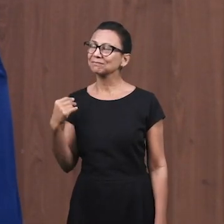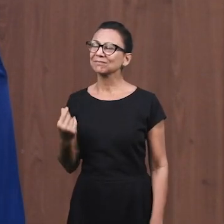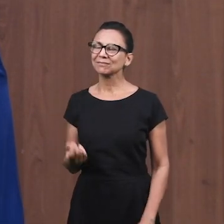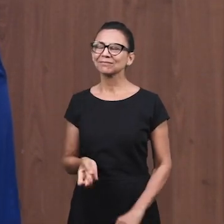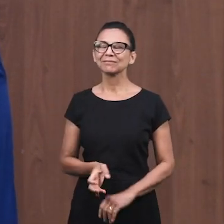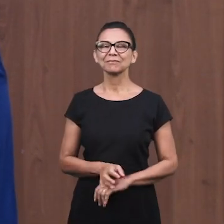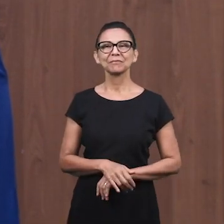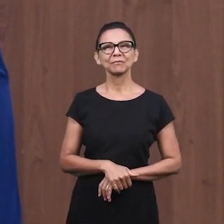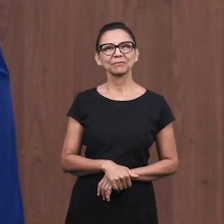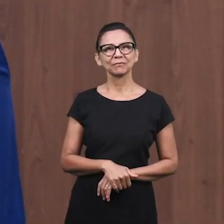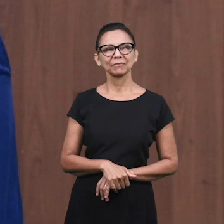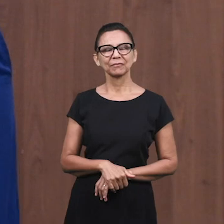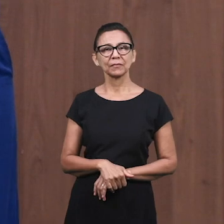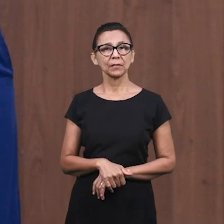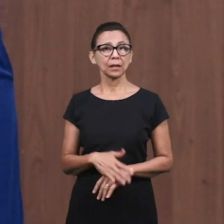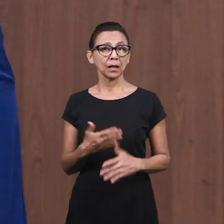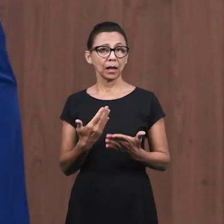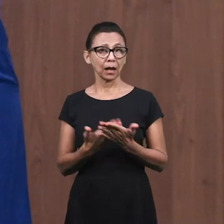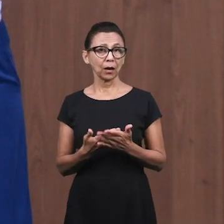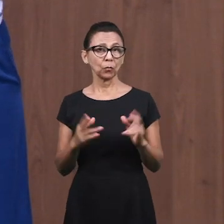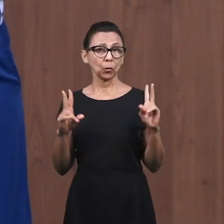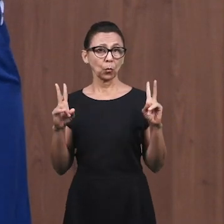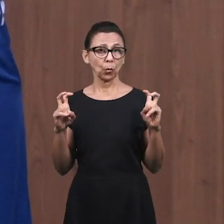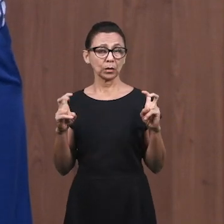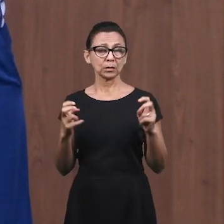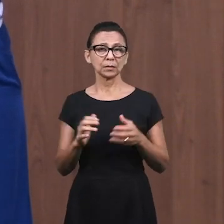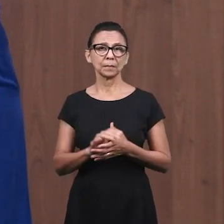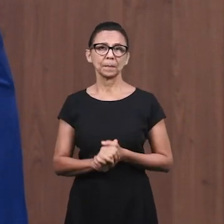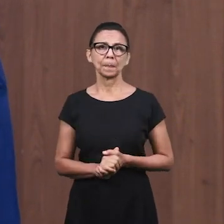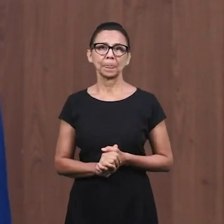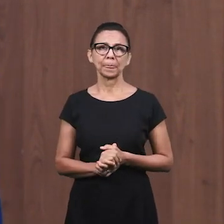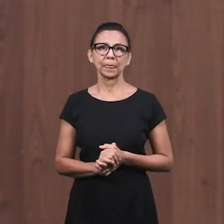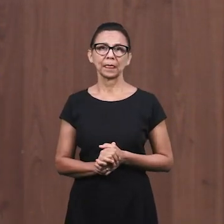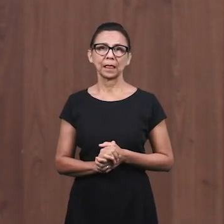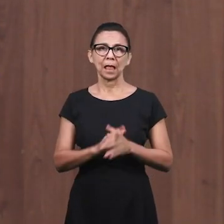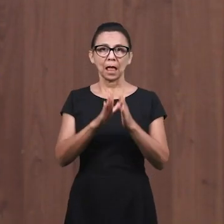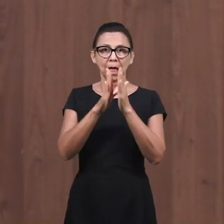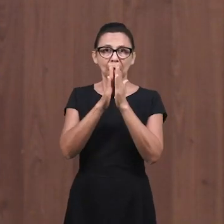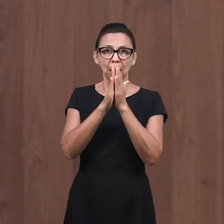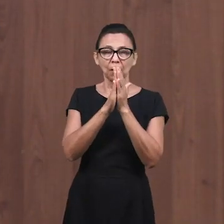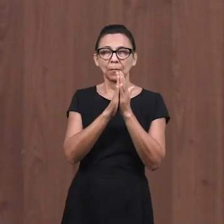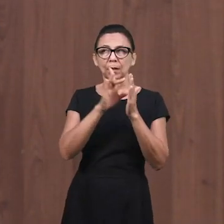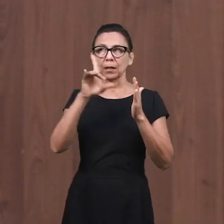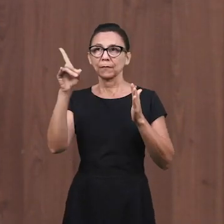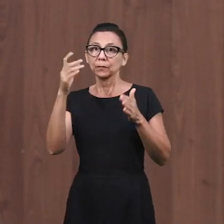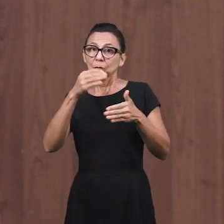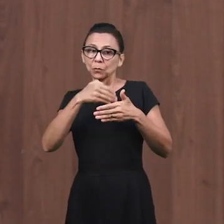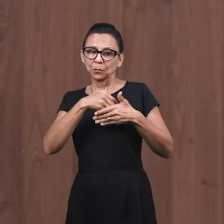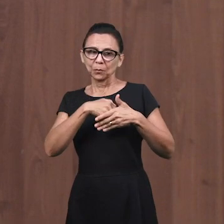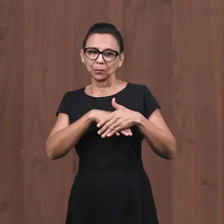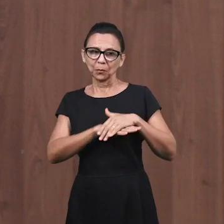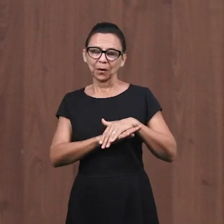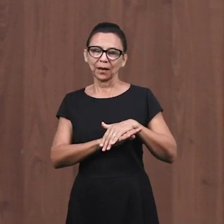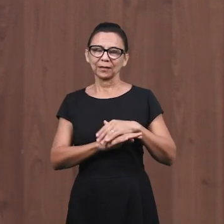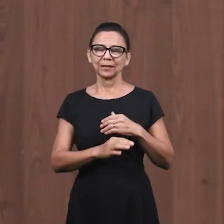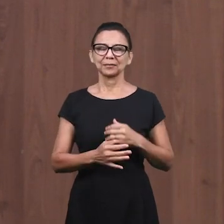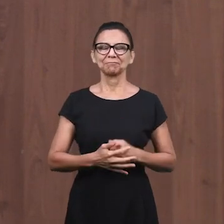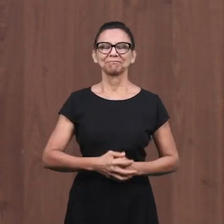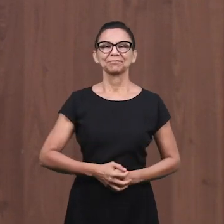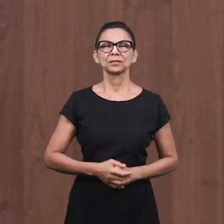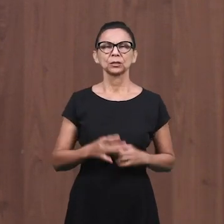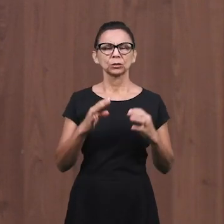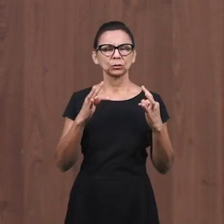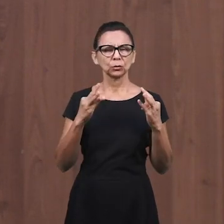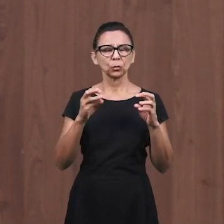adolescents. Notre étude est Retiens la parole de Dieu. Tous